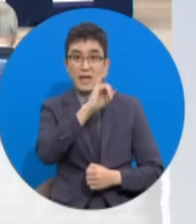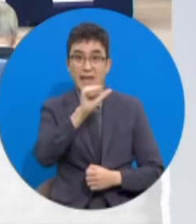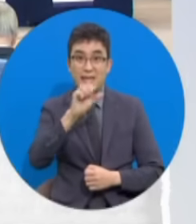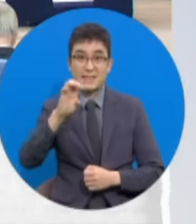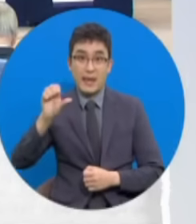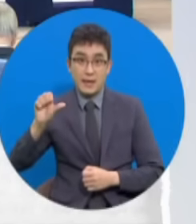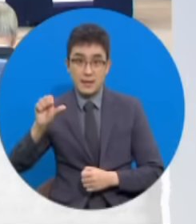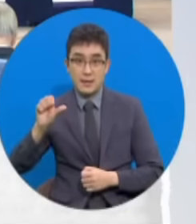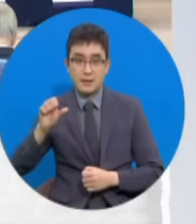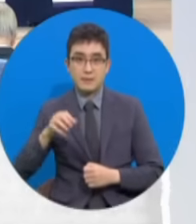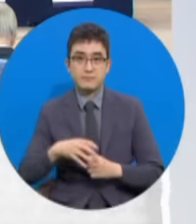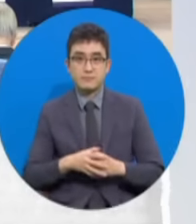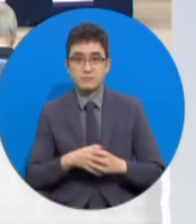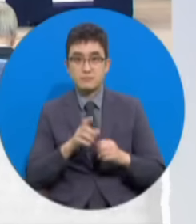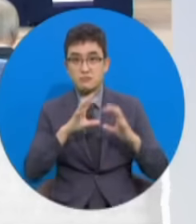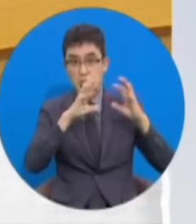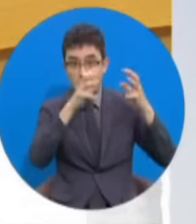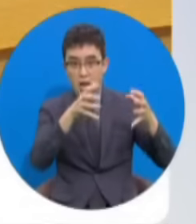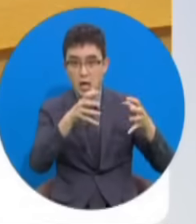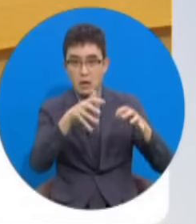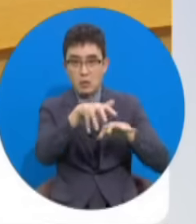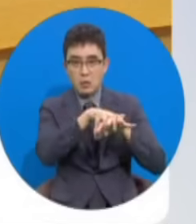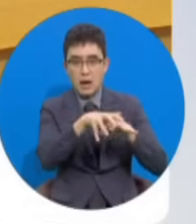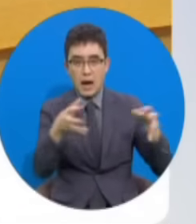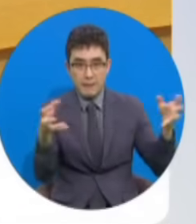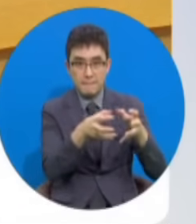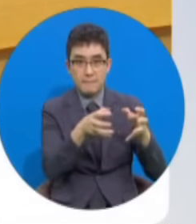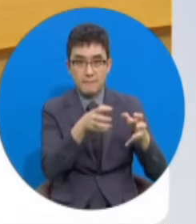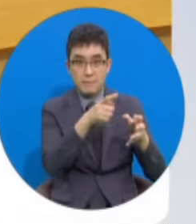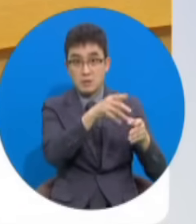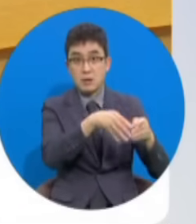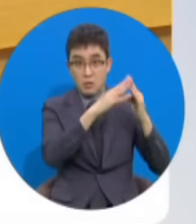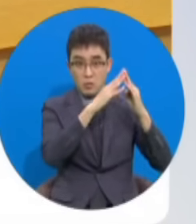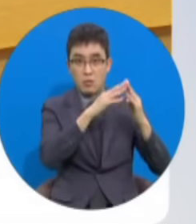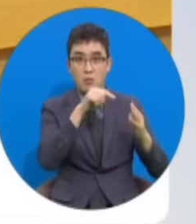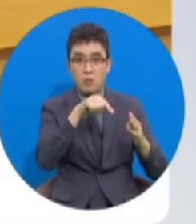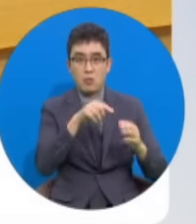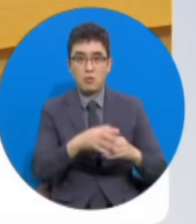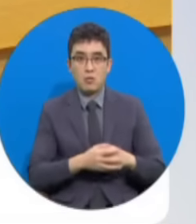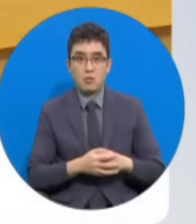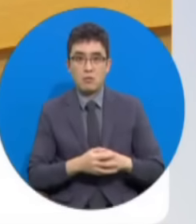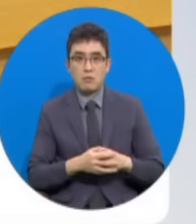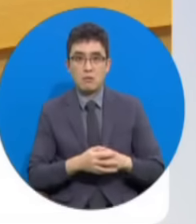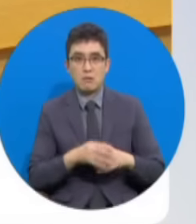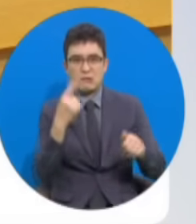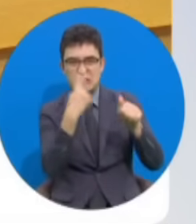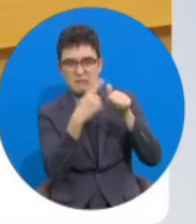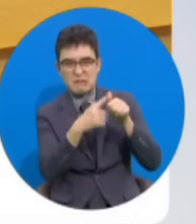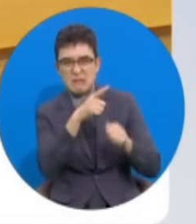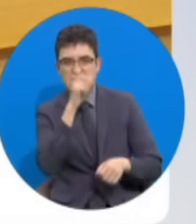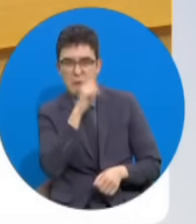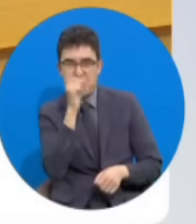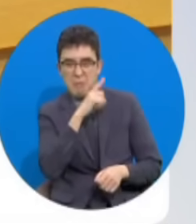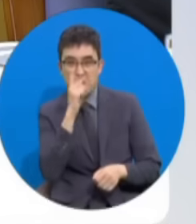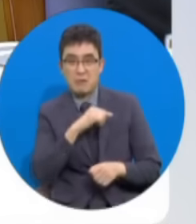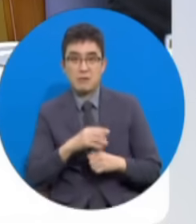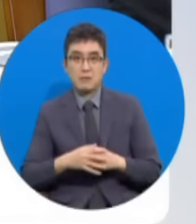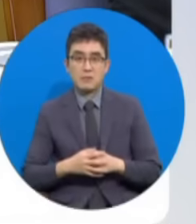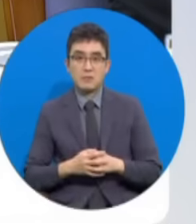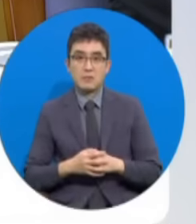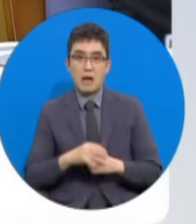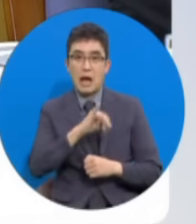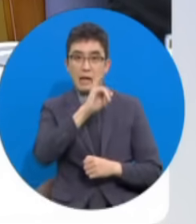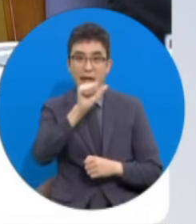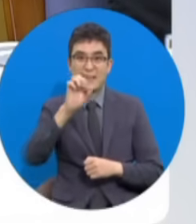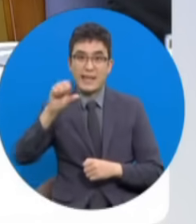IAEA도 결과적으로 국제사회가 함께 모여서 만든 국제기구인데 여기에 대한 각종 괴담성 성격을 쏟아내고 IAEA의